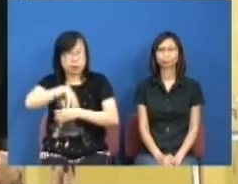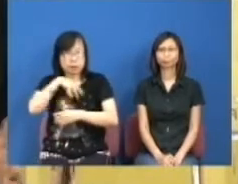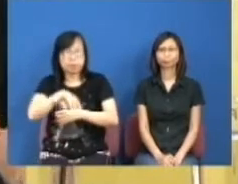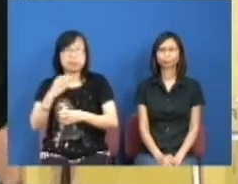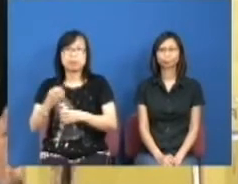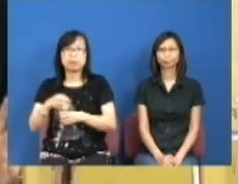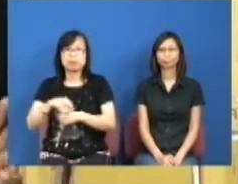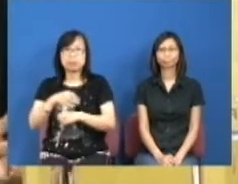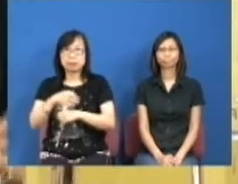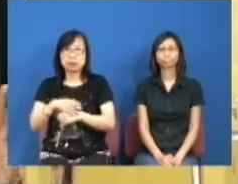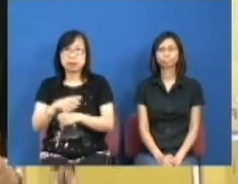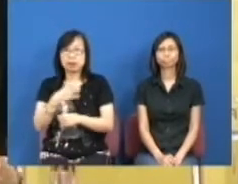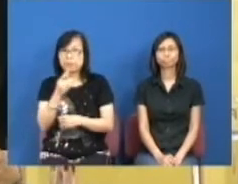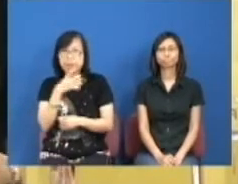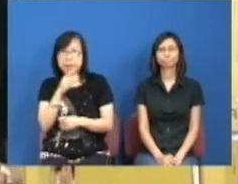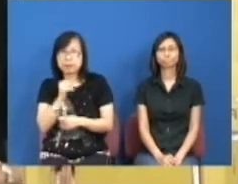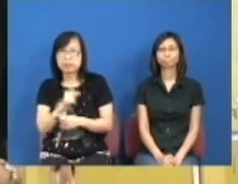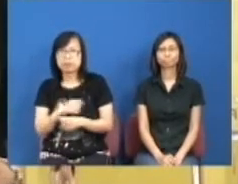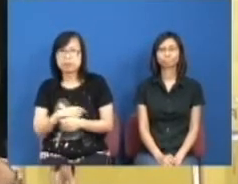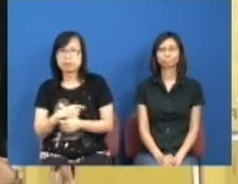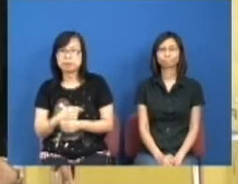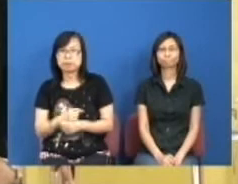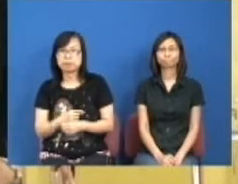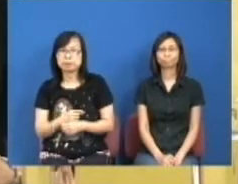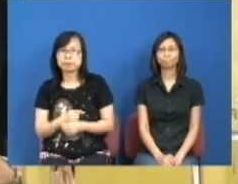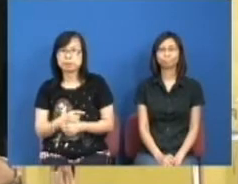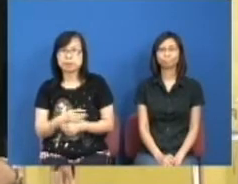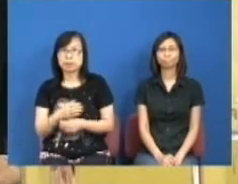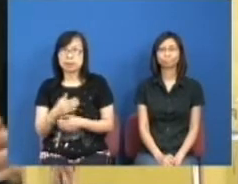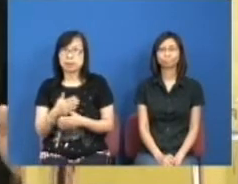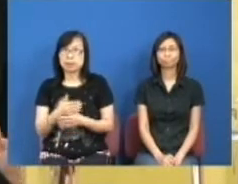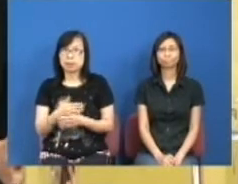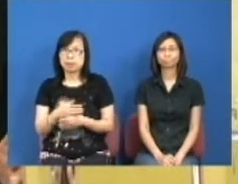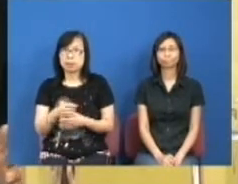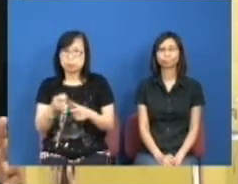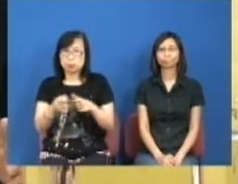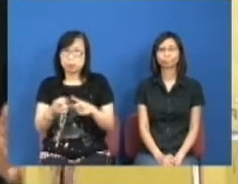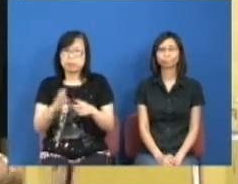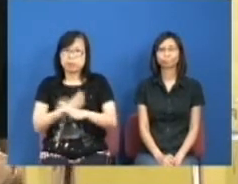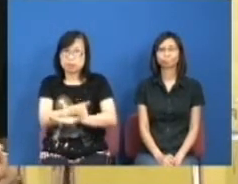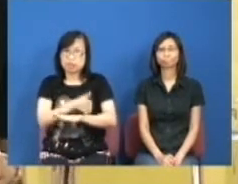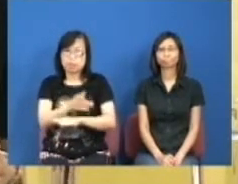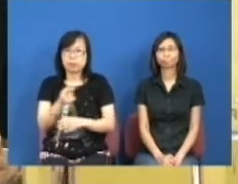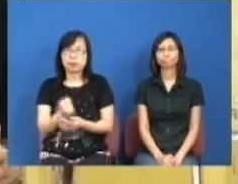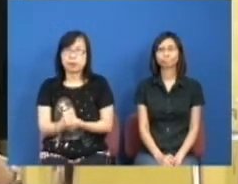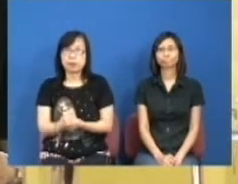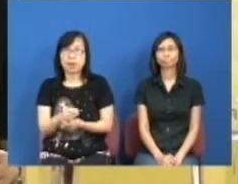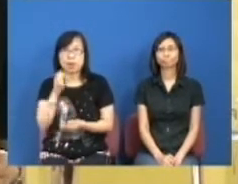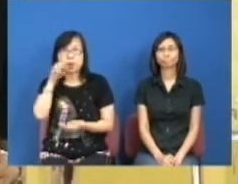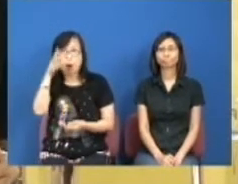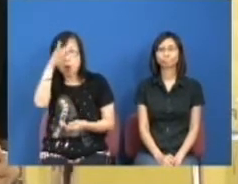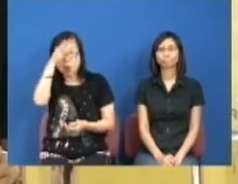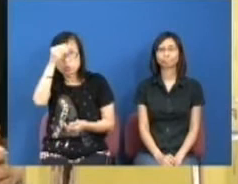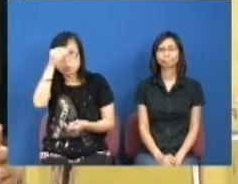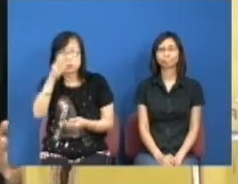家，即係我哋未必會睇到嘅。咁所以變咗咧，既然公民社會喺理論上係一個即係學術上嘅